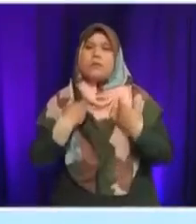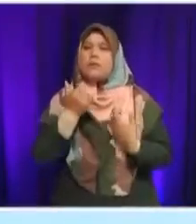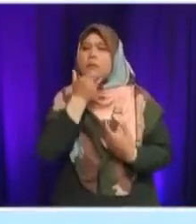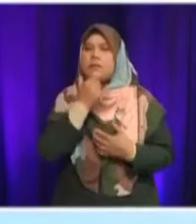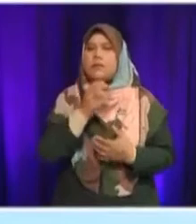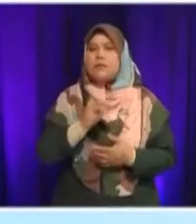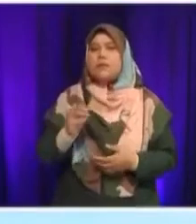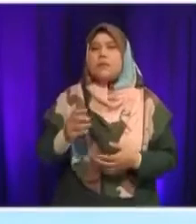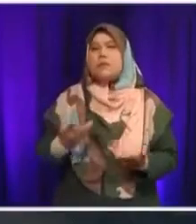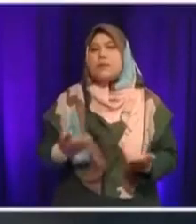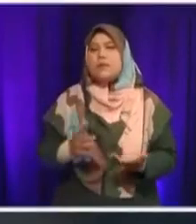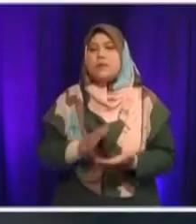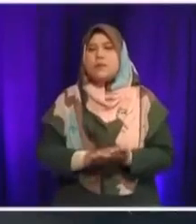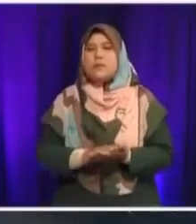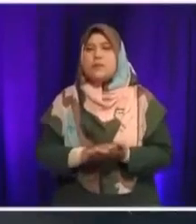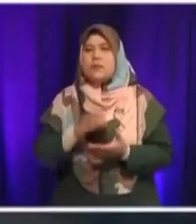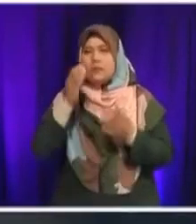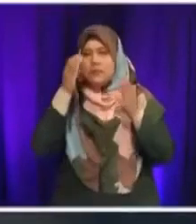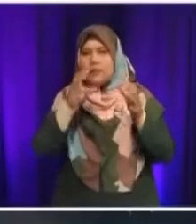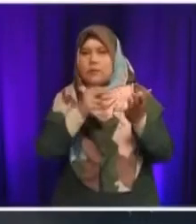oleh murid dan dalam